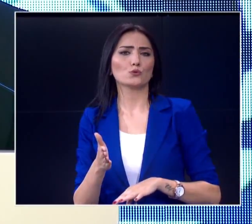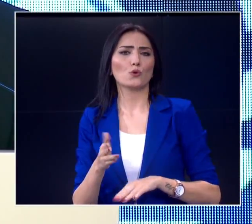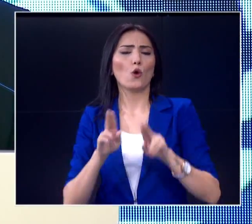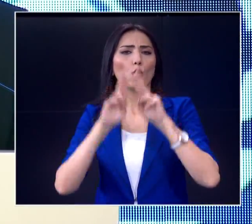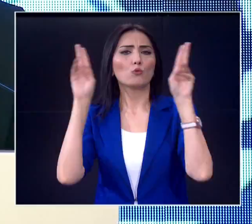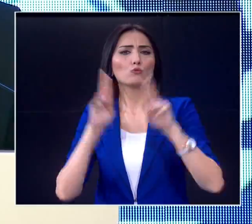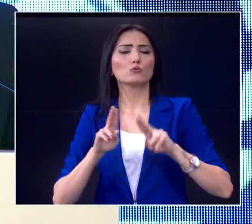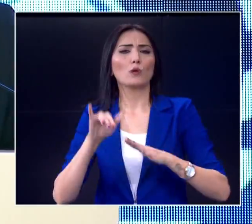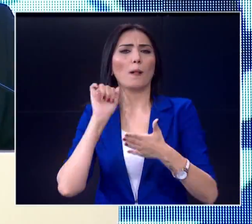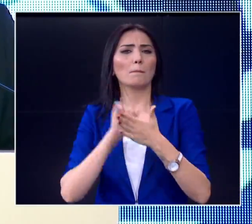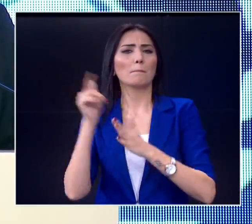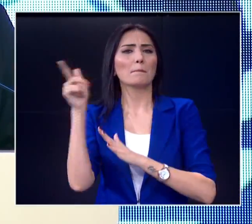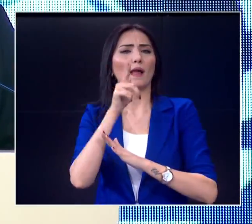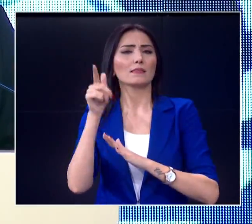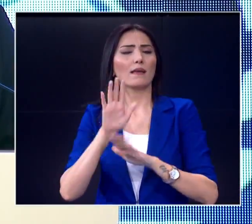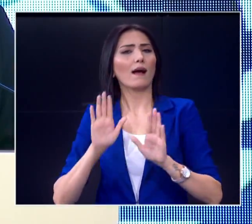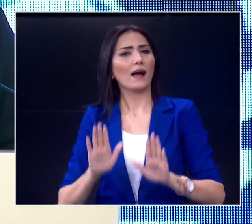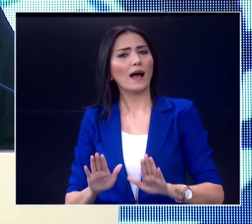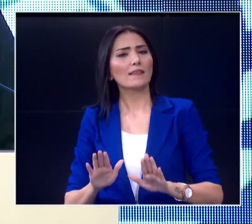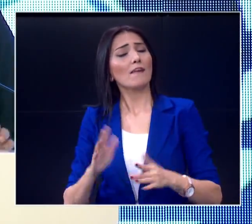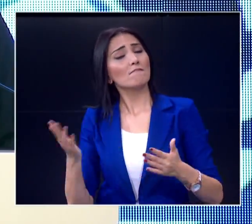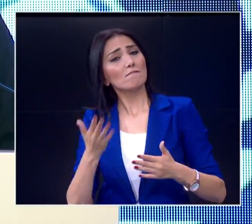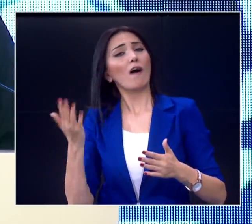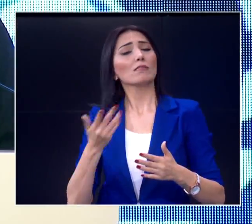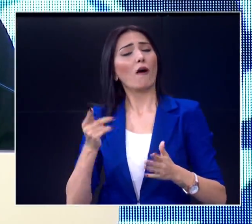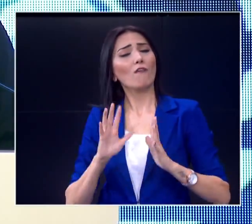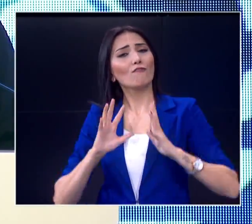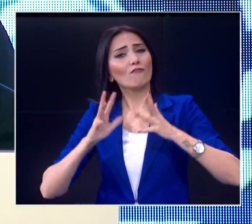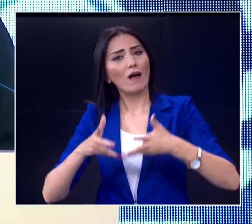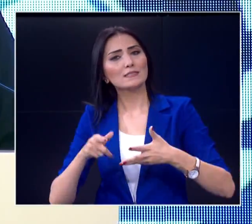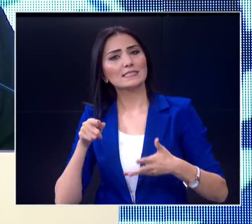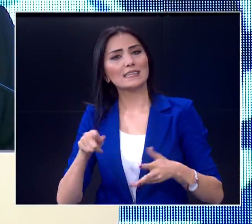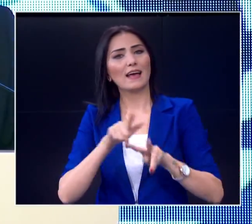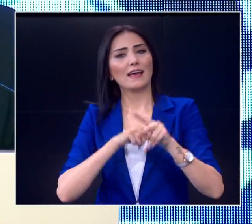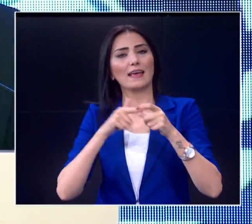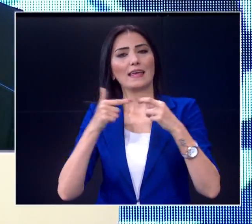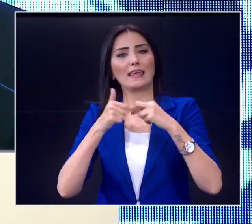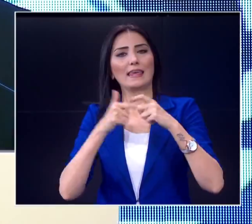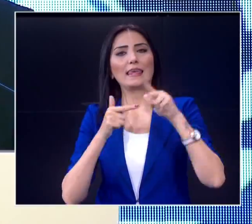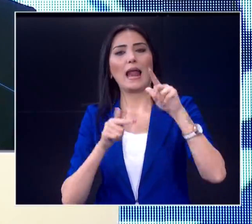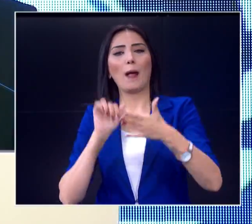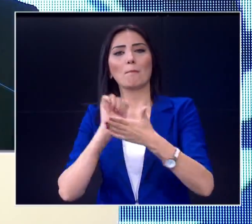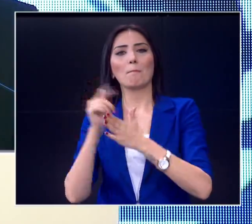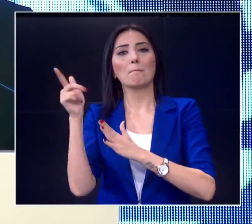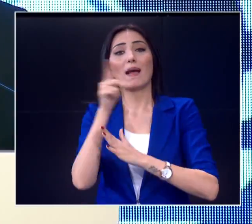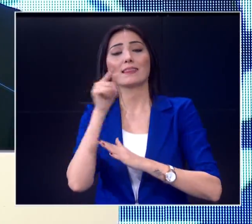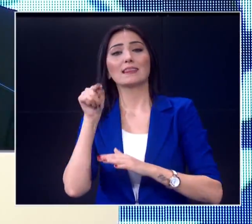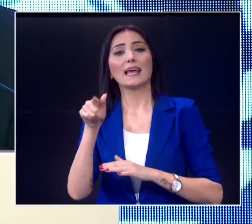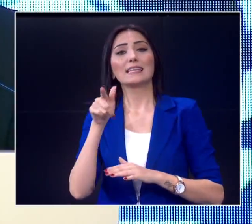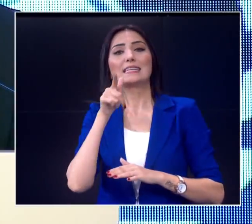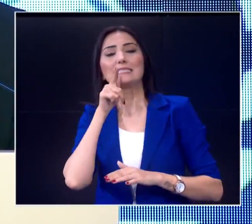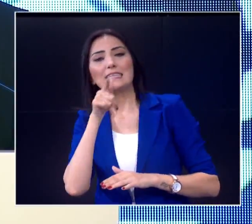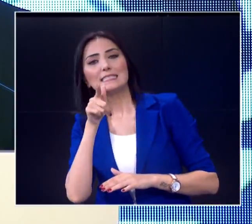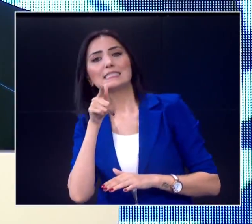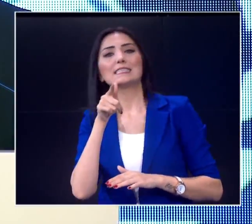Ulusal medya kadar ve hatta daha fazla yerel medyanın sesini,